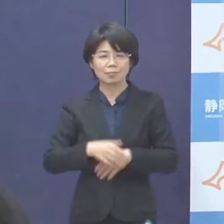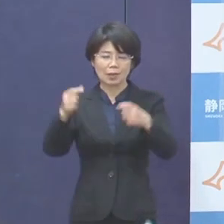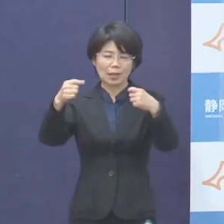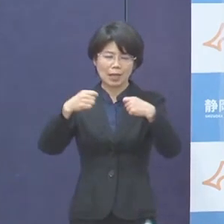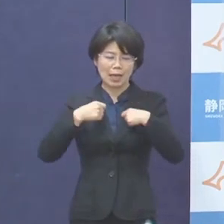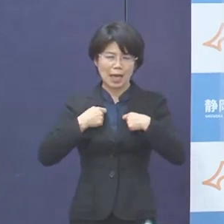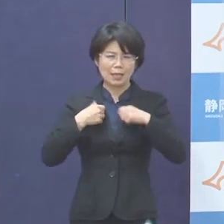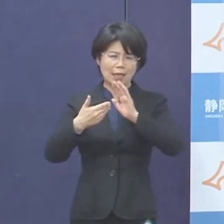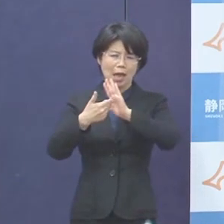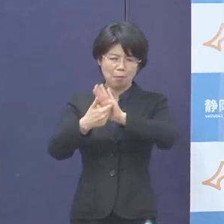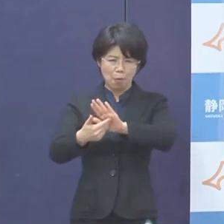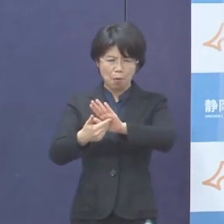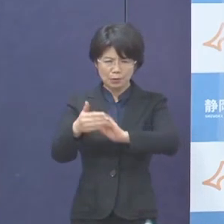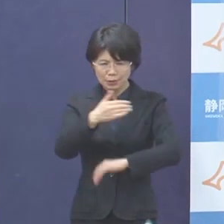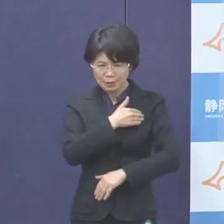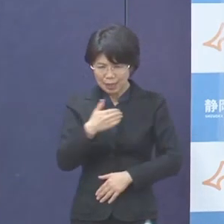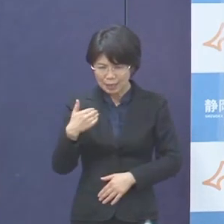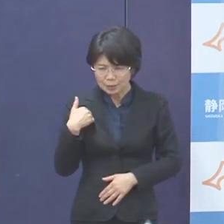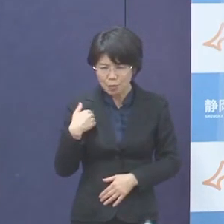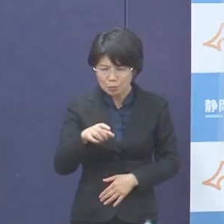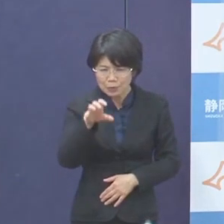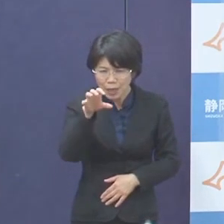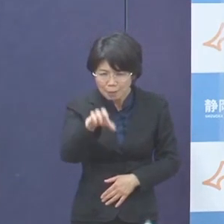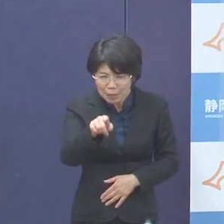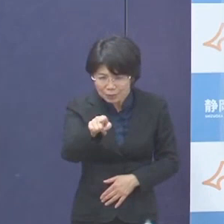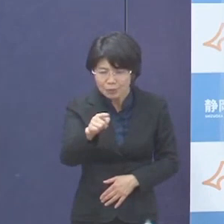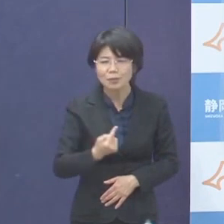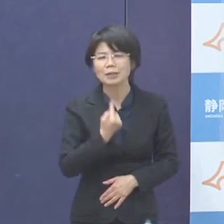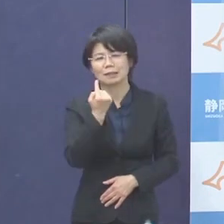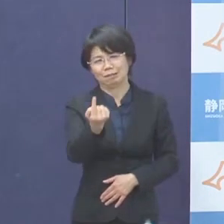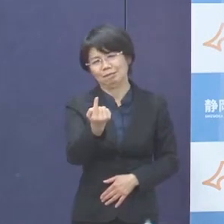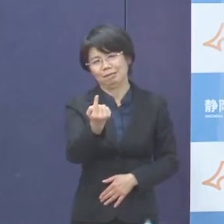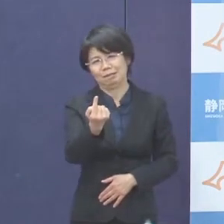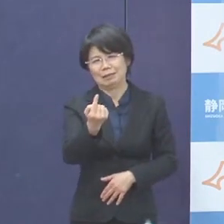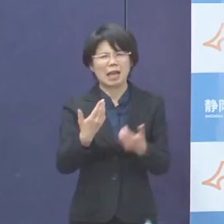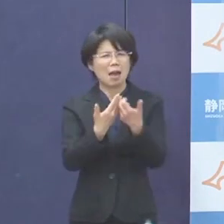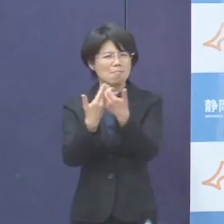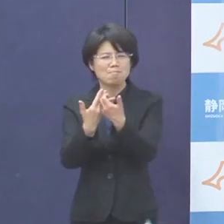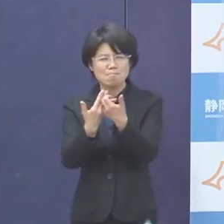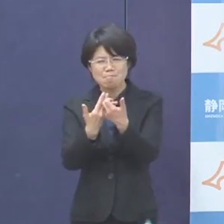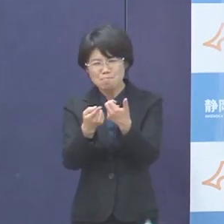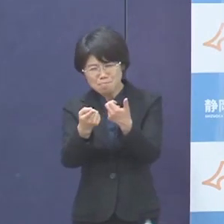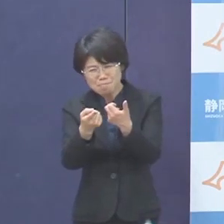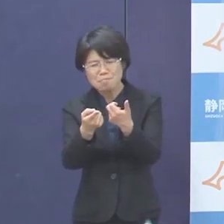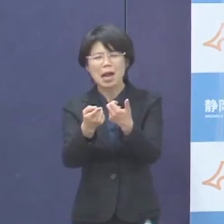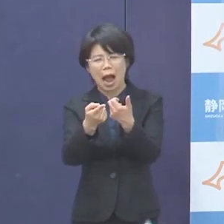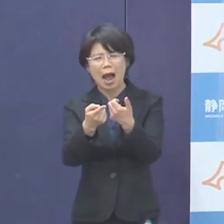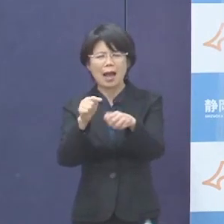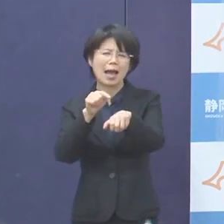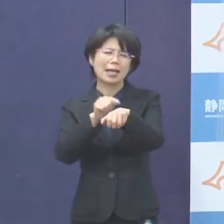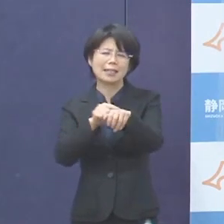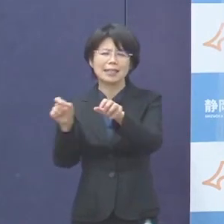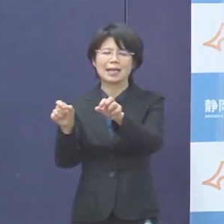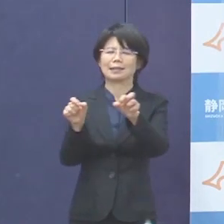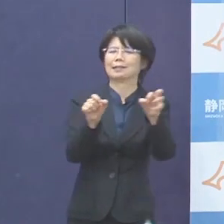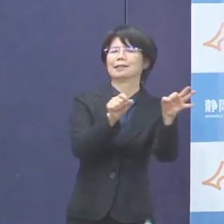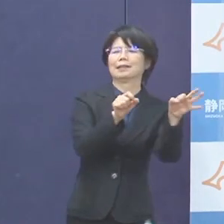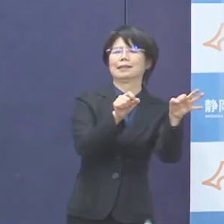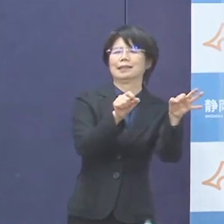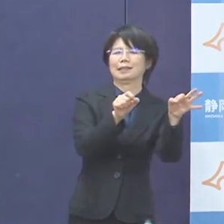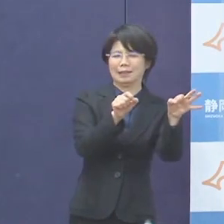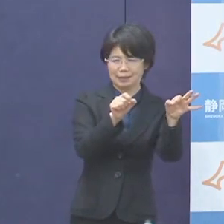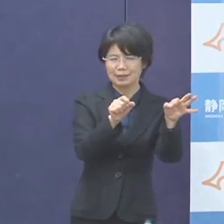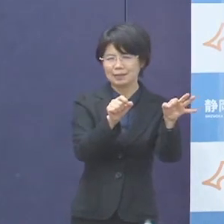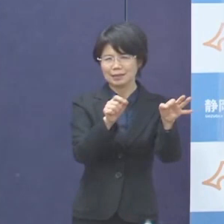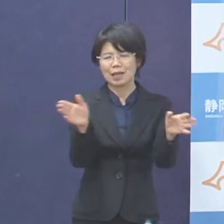徹底されたお店で、できれば混雑していない時間帯の利用をお勧めし